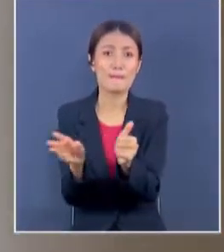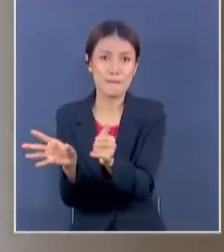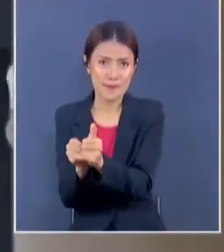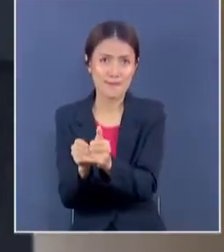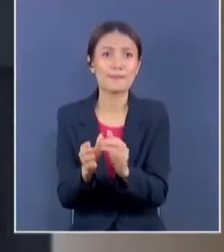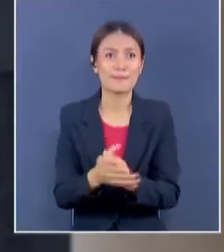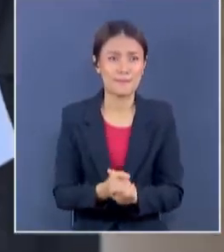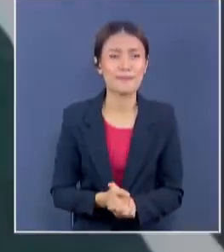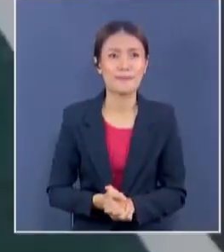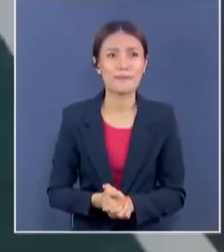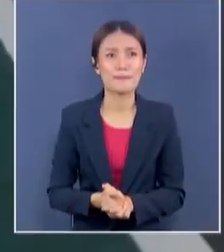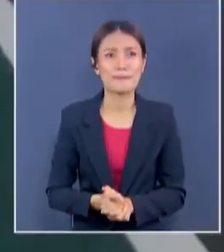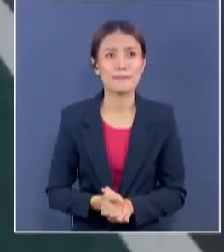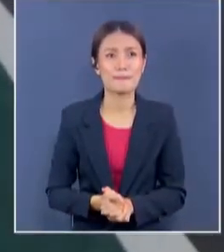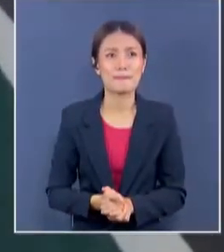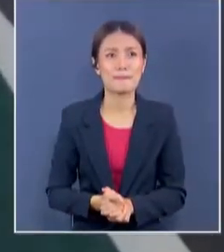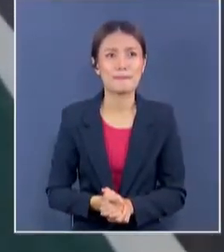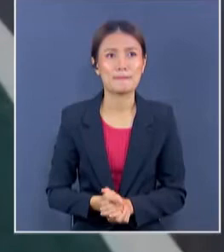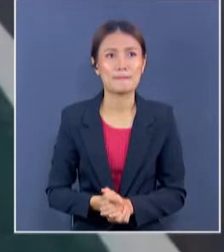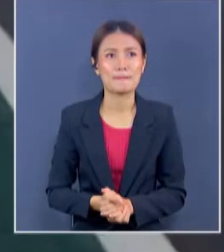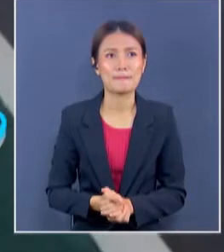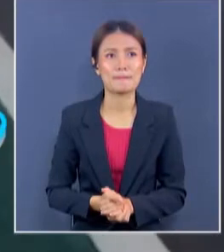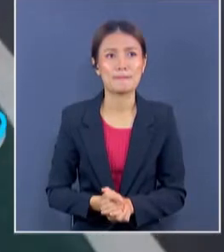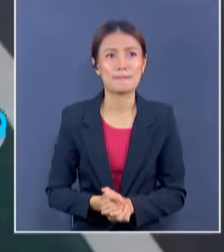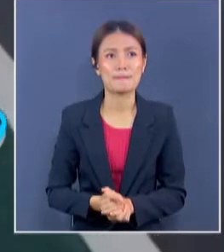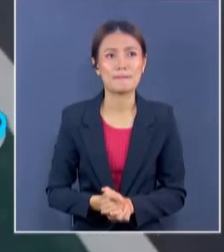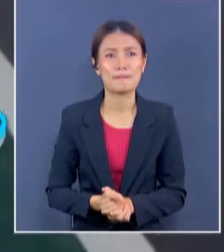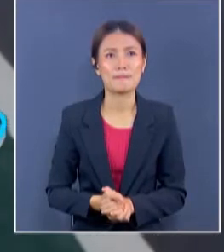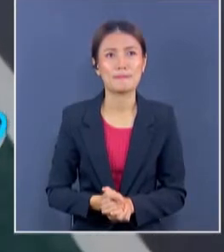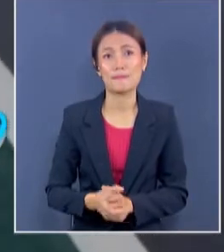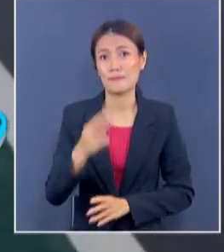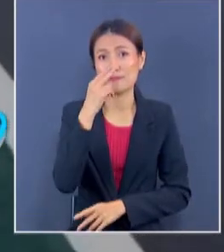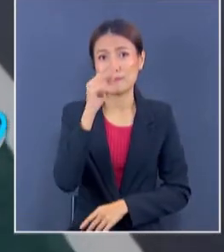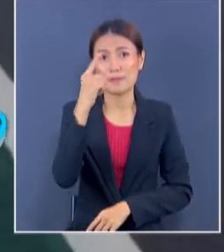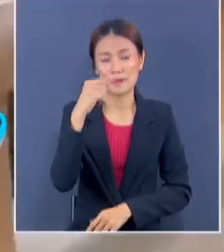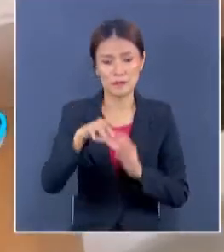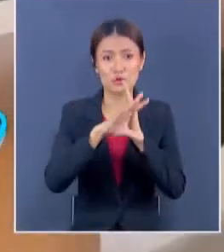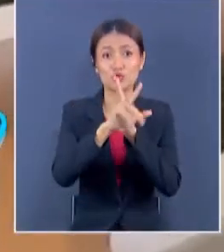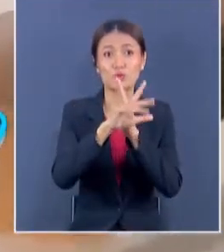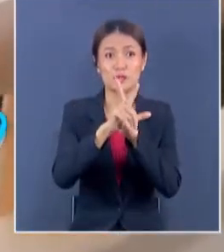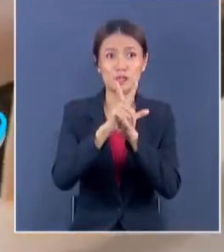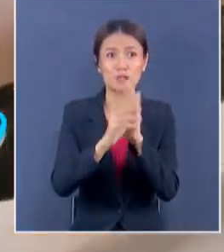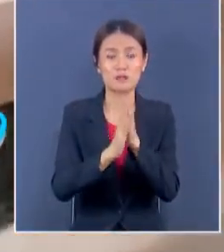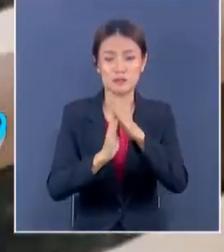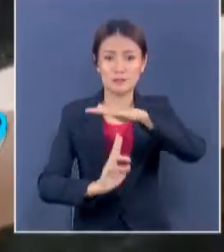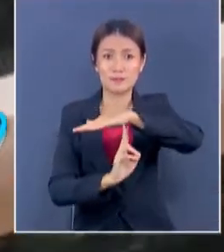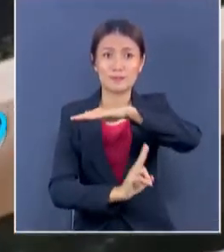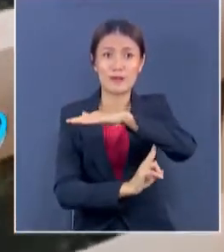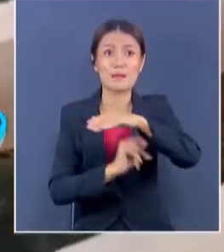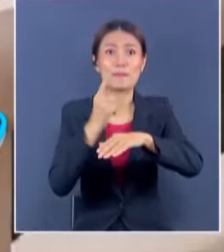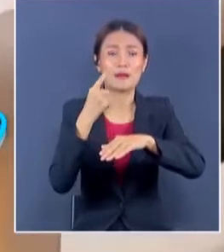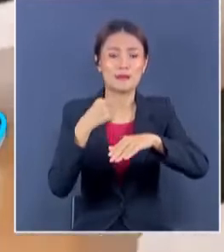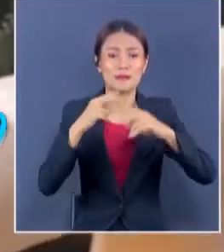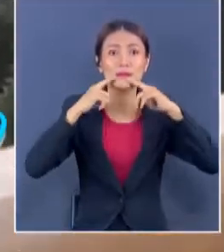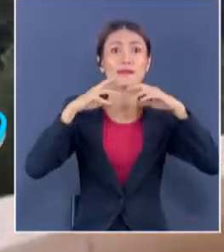าทีนี้สลับบรรยากาศนิดนึงคุณผู้ชมครับสลับอารมณ์ไปที่ชลบุรีฮะที่บริเวณสะพานใหม่ถนนเลียบชาย